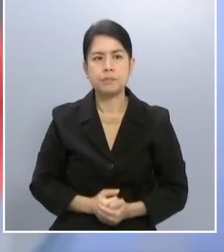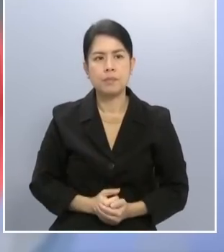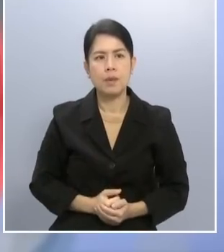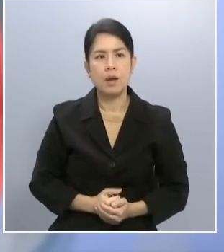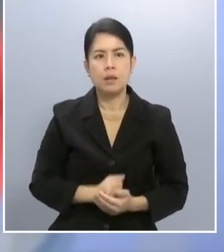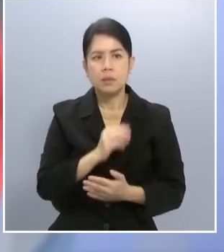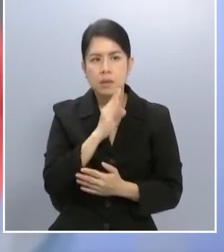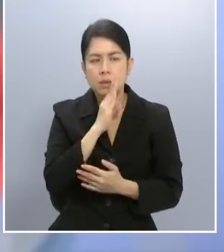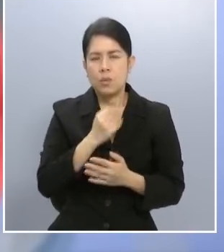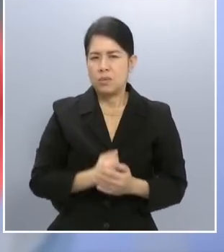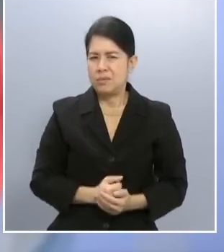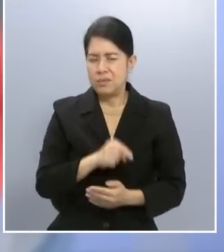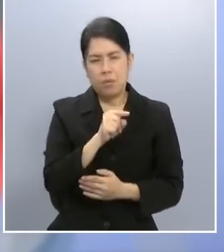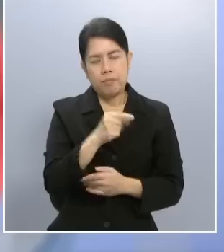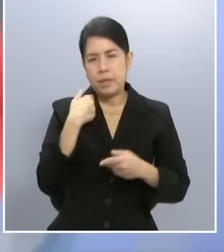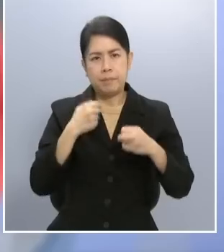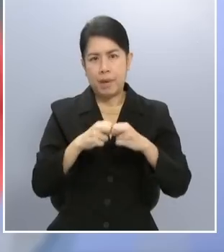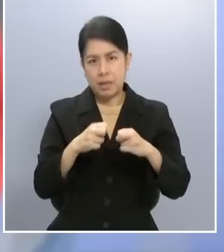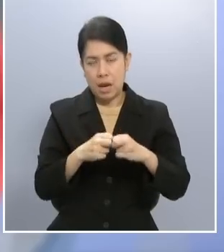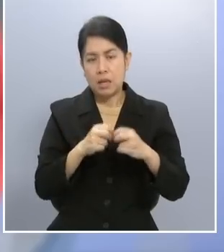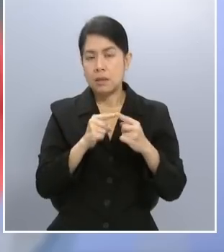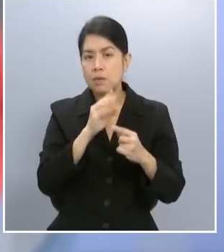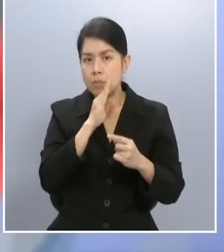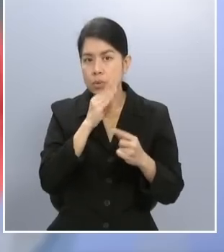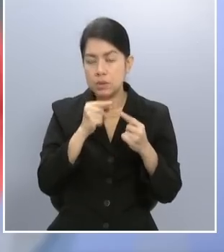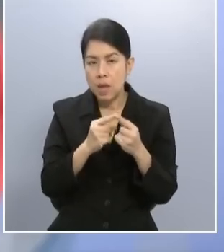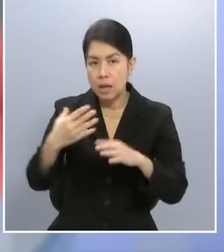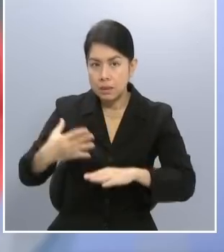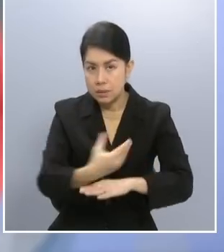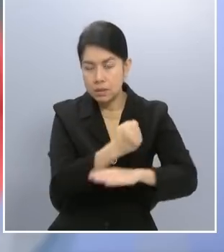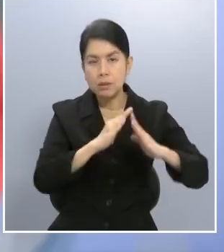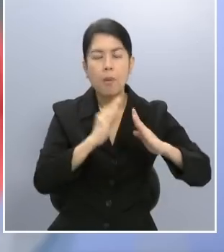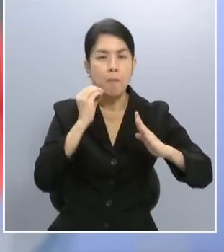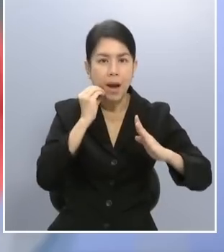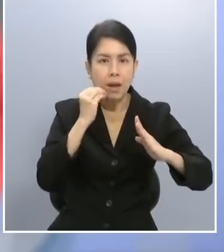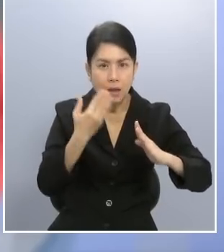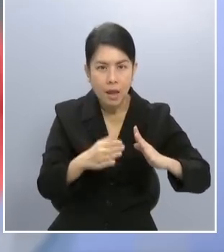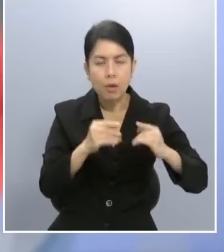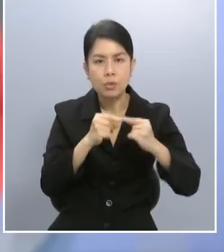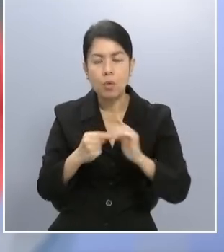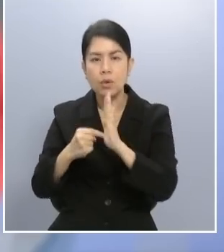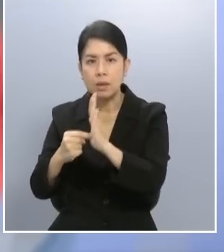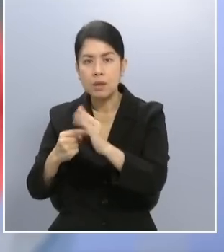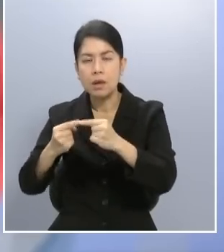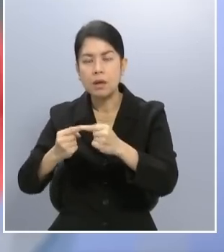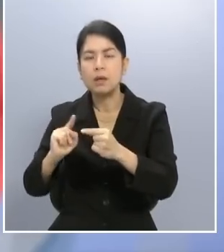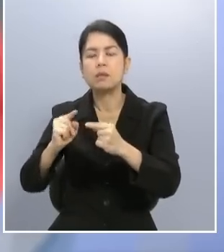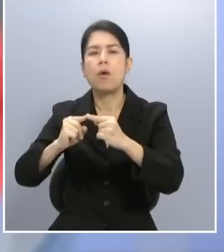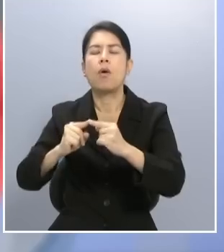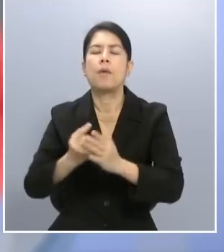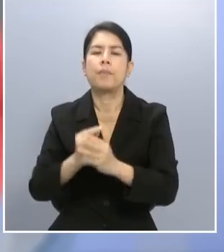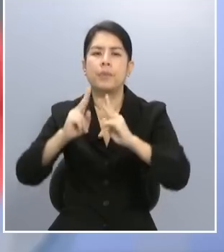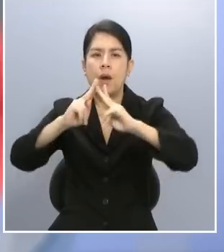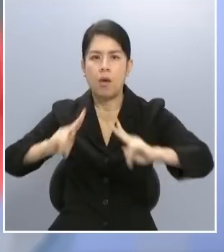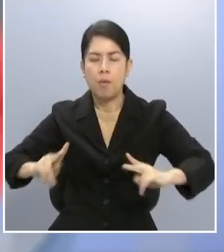แล้วน่าจะไปแก้กฎหมายนะว่าไหนๆถ้าเกิดว่าจะบังคับคดีในการที่จะขายบ้านแล้วก็อยากจะให้ปัดกวาดให้เรียบร้อยก็คือ